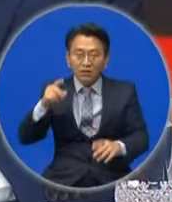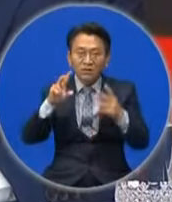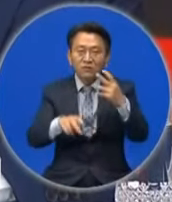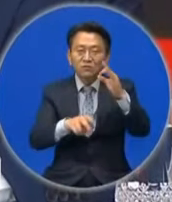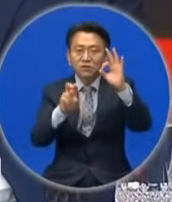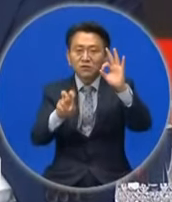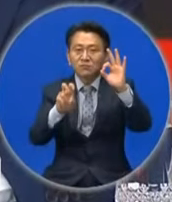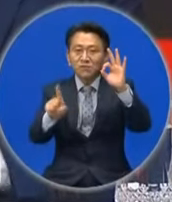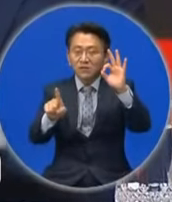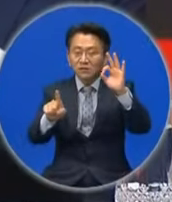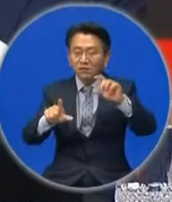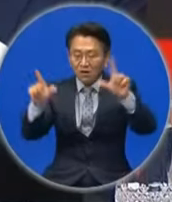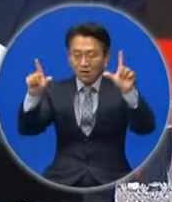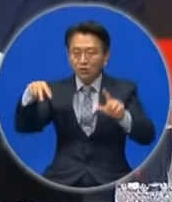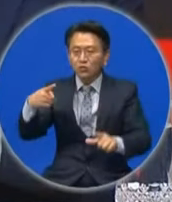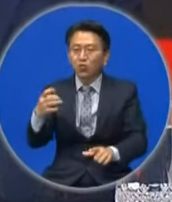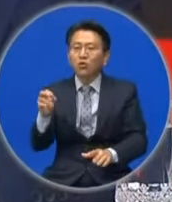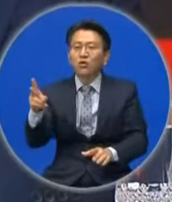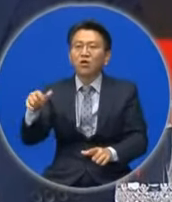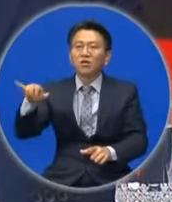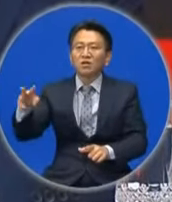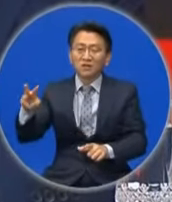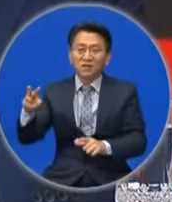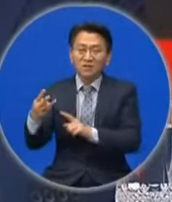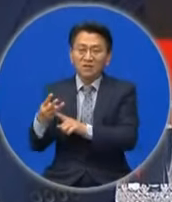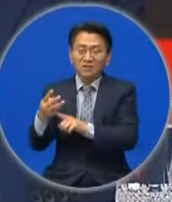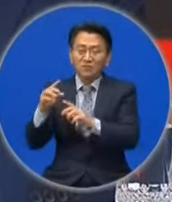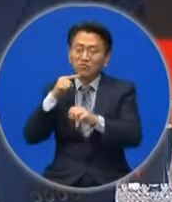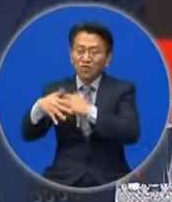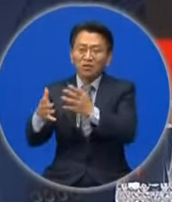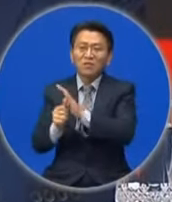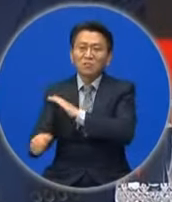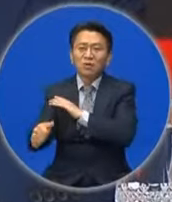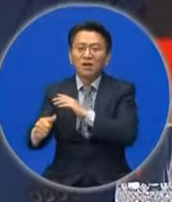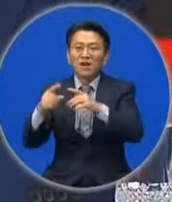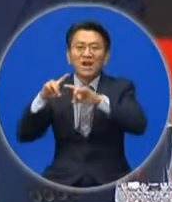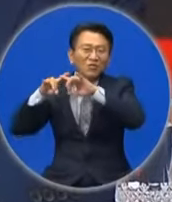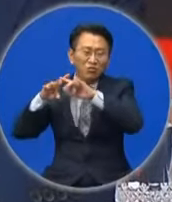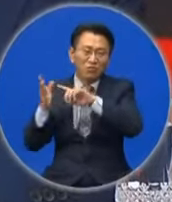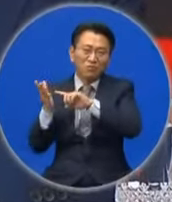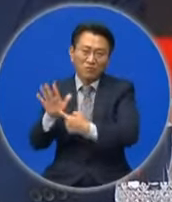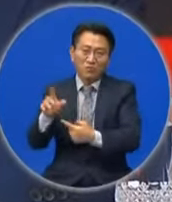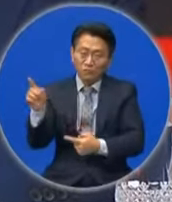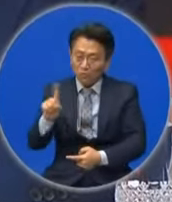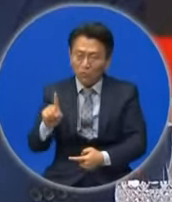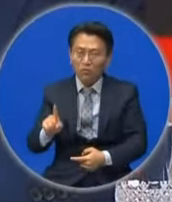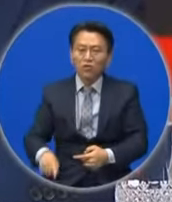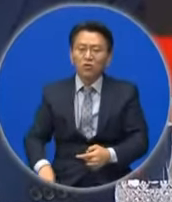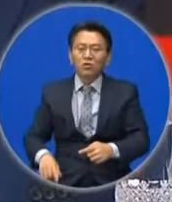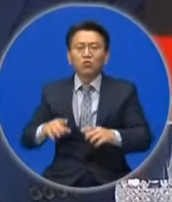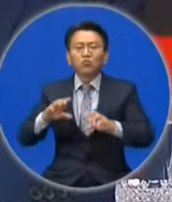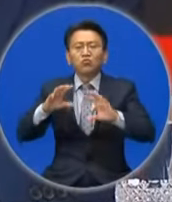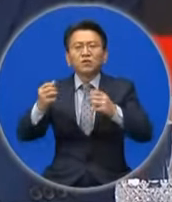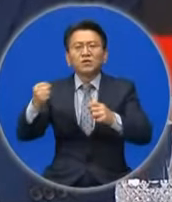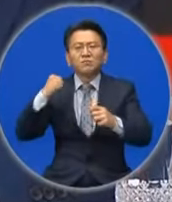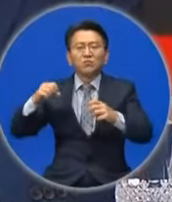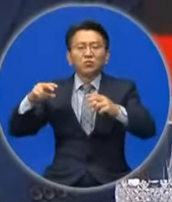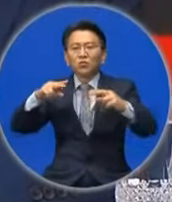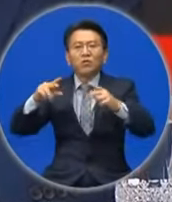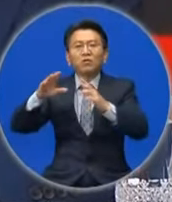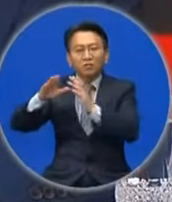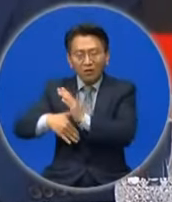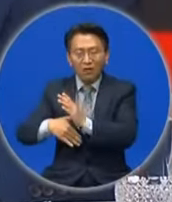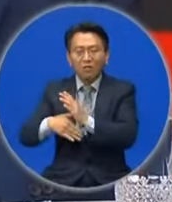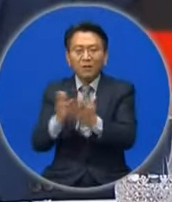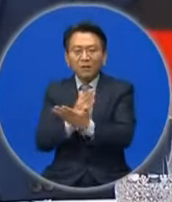날인 21일 날 송영길 대표가 또 라디오에 나와서 국민의힘에서 후보 결정하는데 판단할 수 있도록